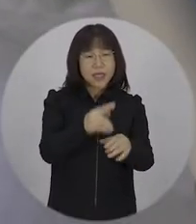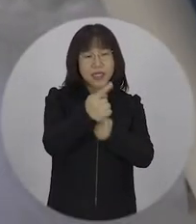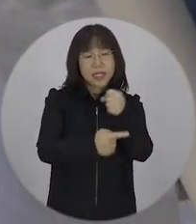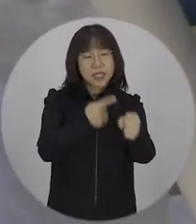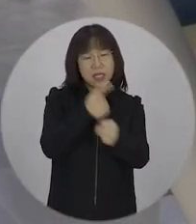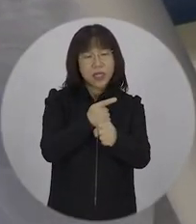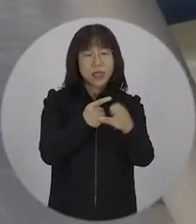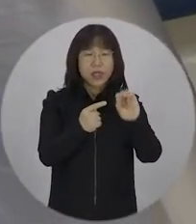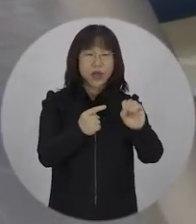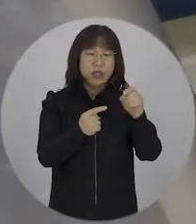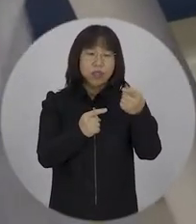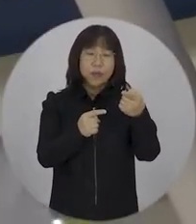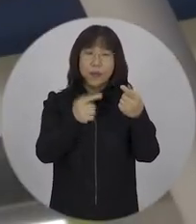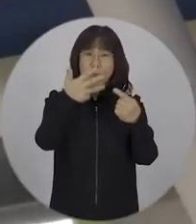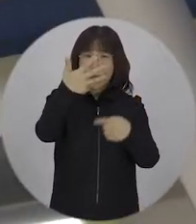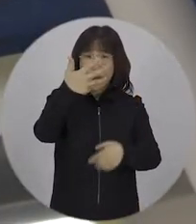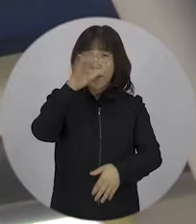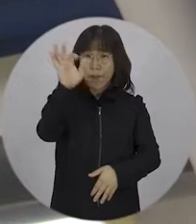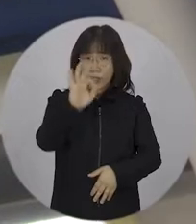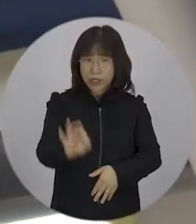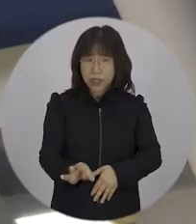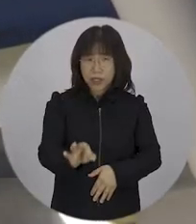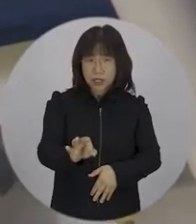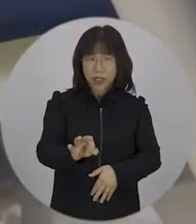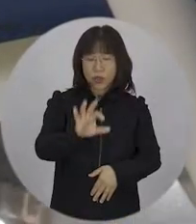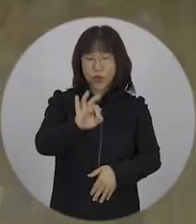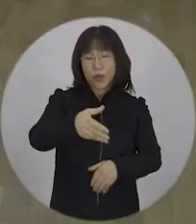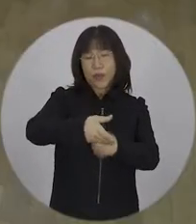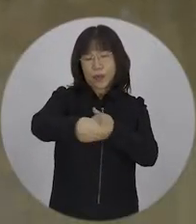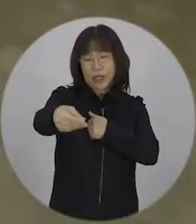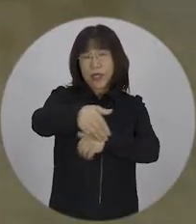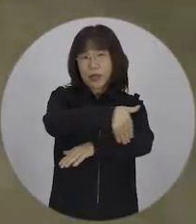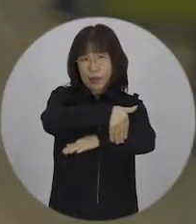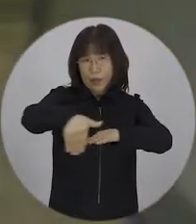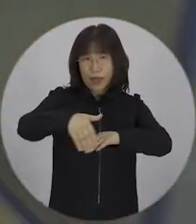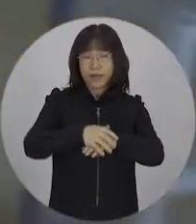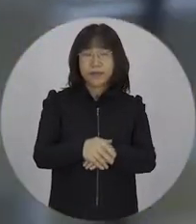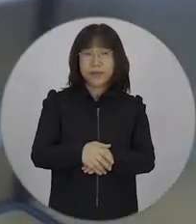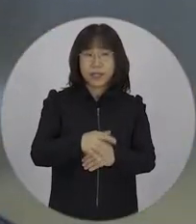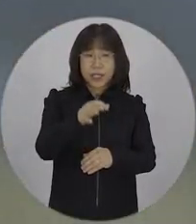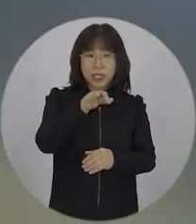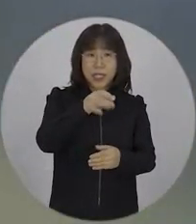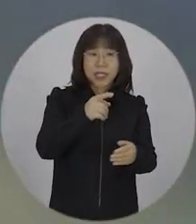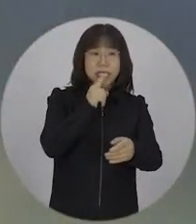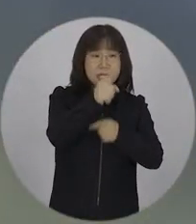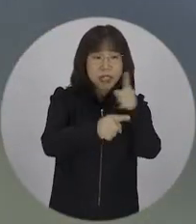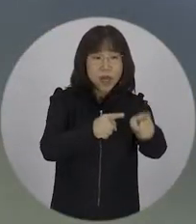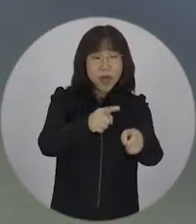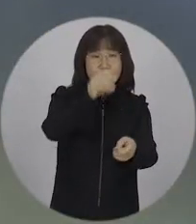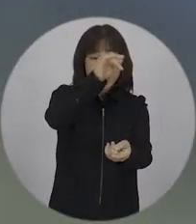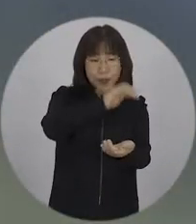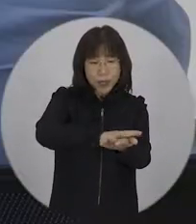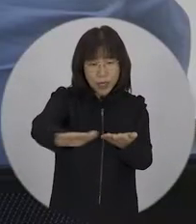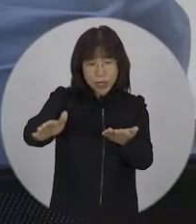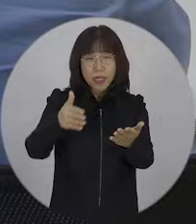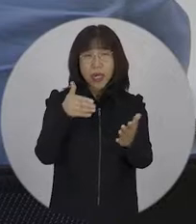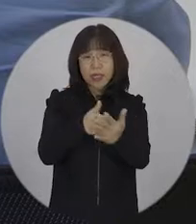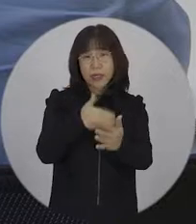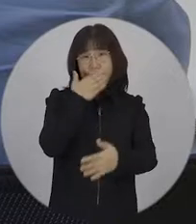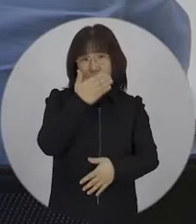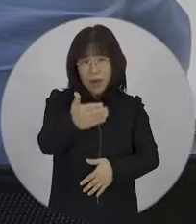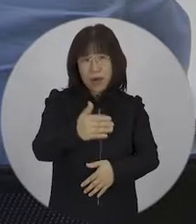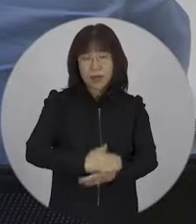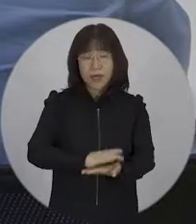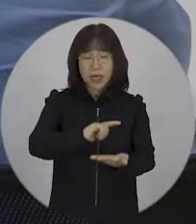연 0.8%의 초저금리로 제공할 계획입니다. 신청은 자금 소진 시까지 가능하며 희망하는